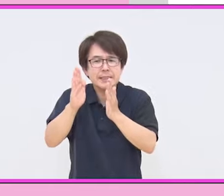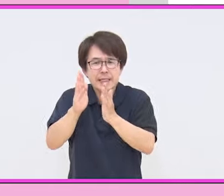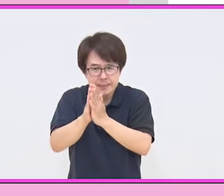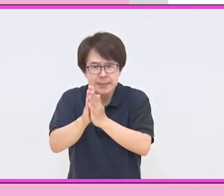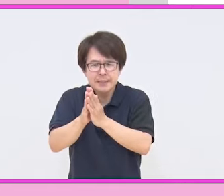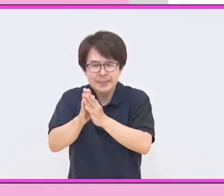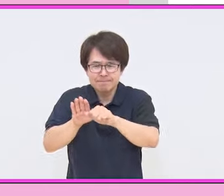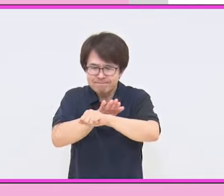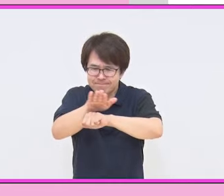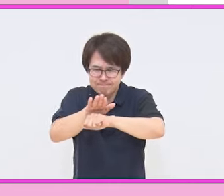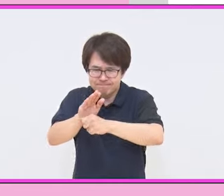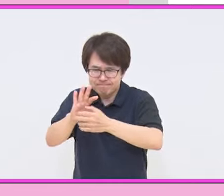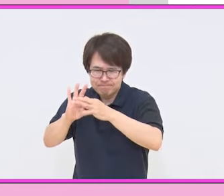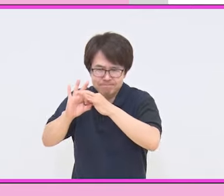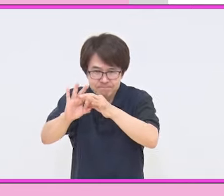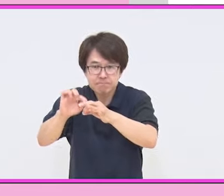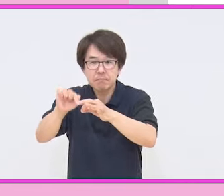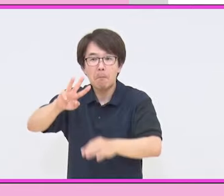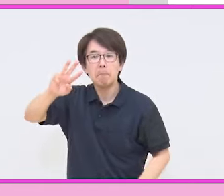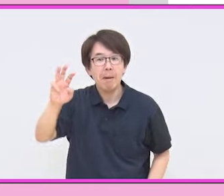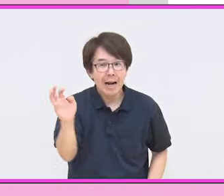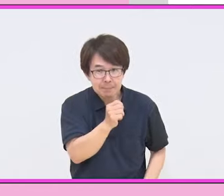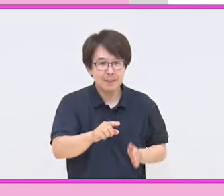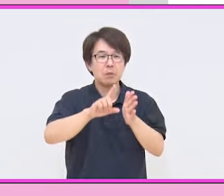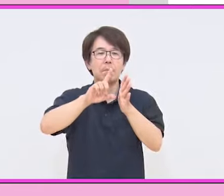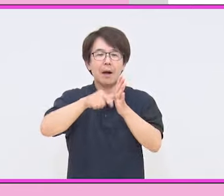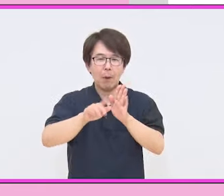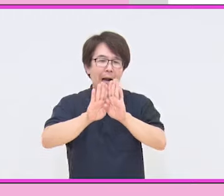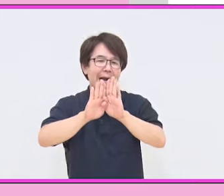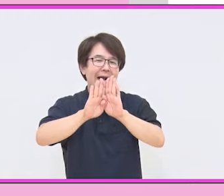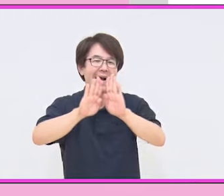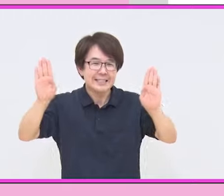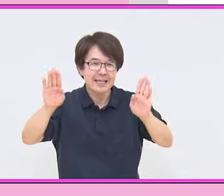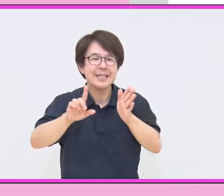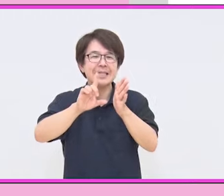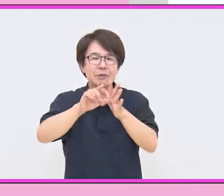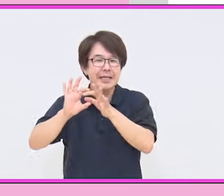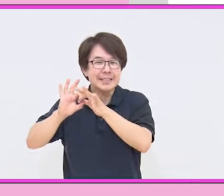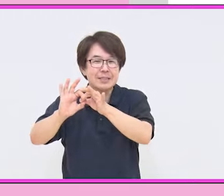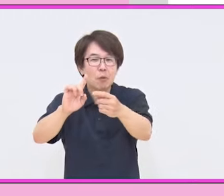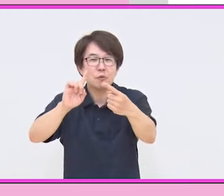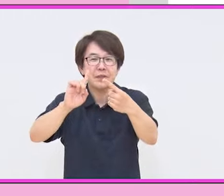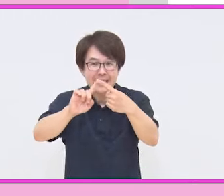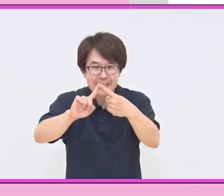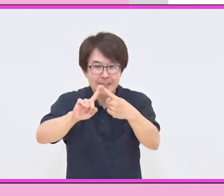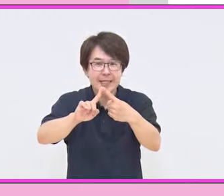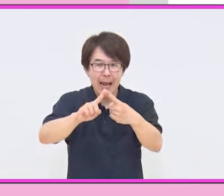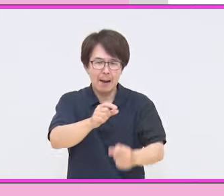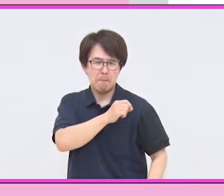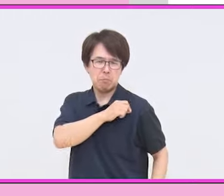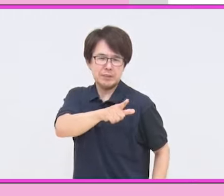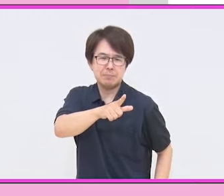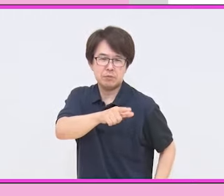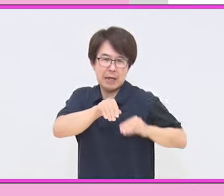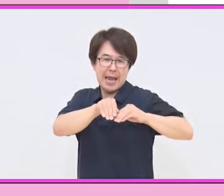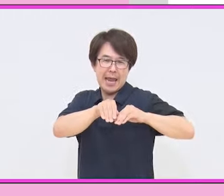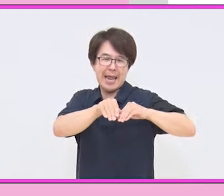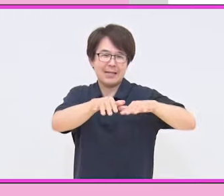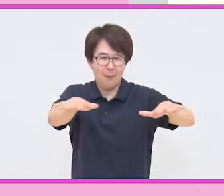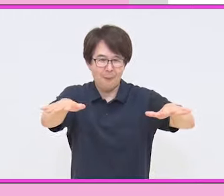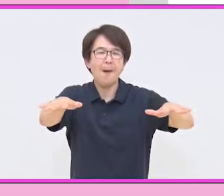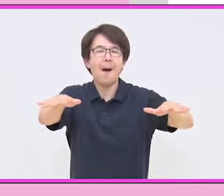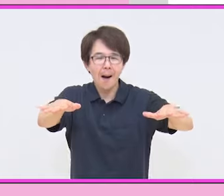績、パラリンピックにおいてはその開催によって生まれた持続的でポジティブな影響を指す、バリアフ